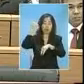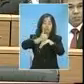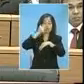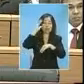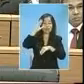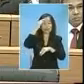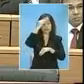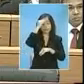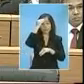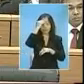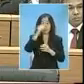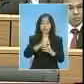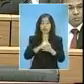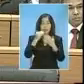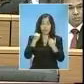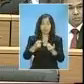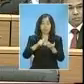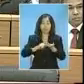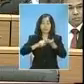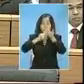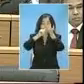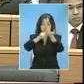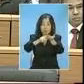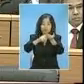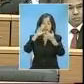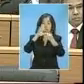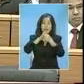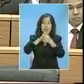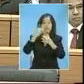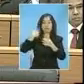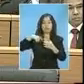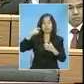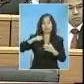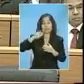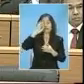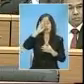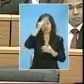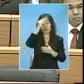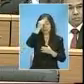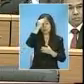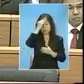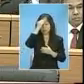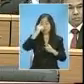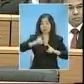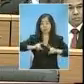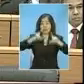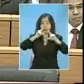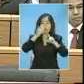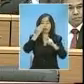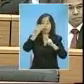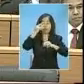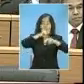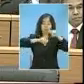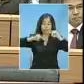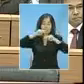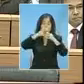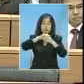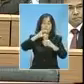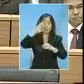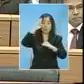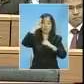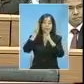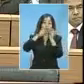ญี่ปุ่นได้ยื่นต่อศาลกรุงโตเกียวขอให้คุ้มครองการล้มละลายของบริษัท